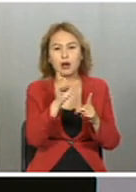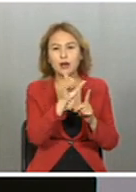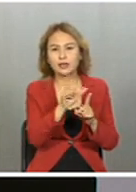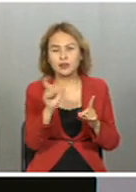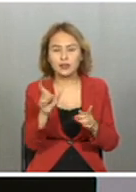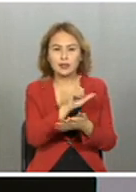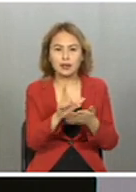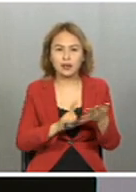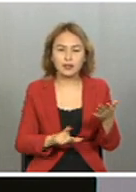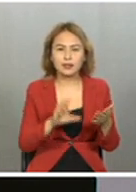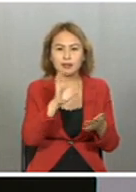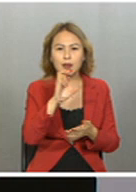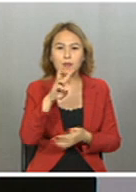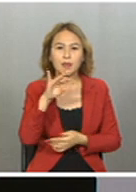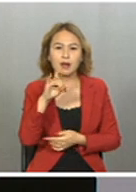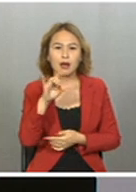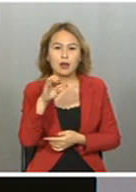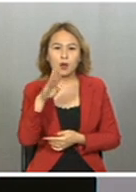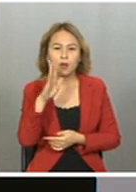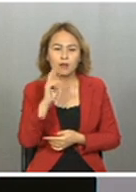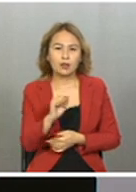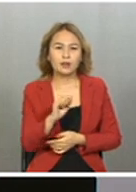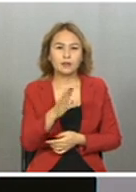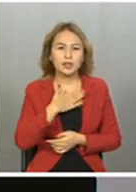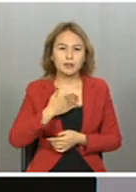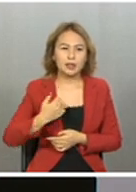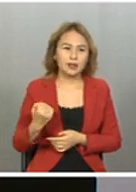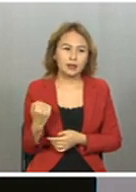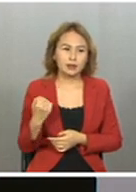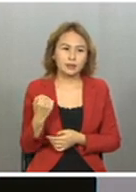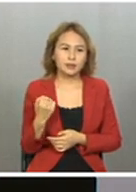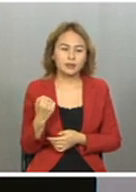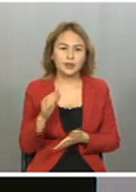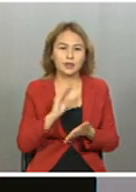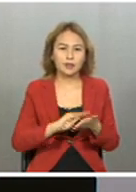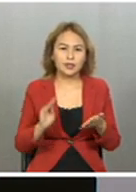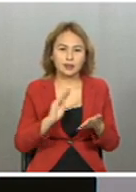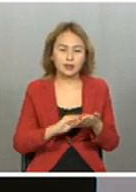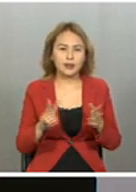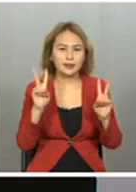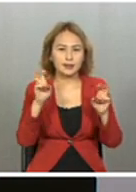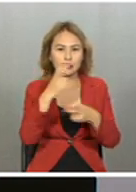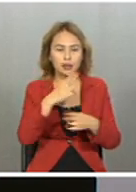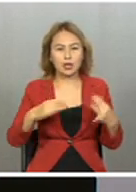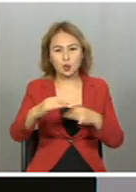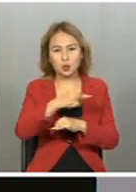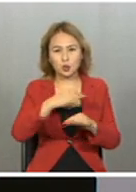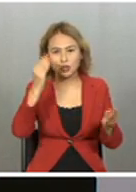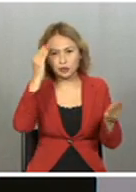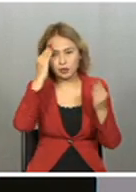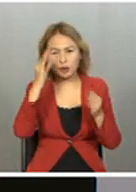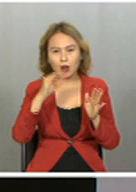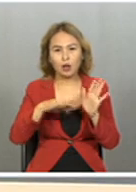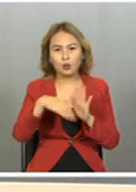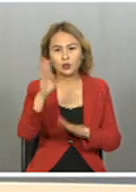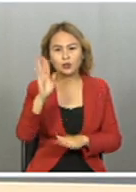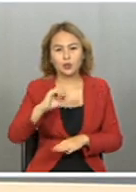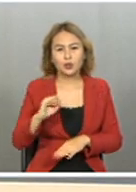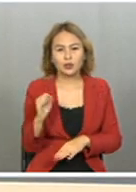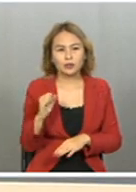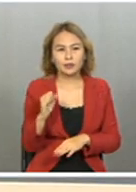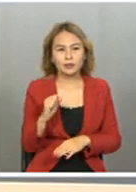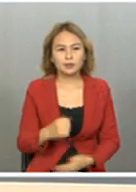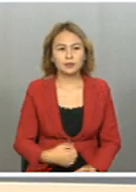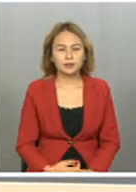отрывок из стихотворения Сергея Михалкова «Мы с приятелем». Написали текст рассуждения о лучшем друге.